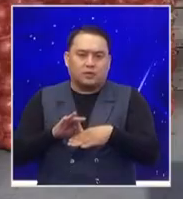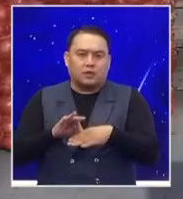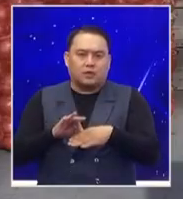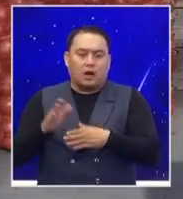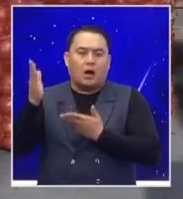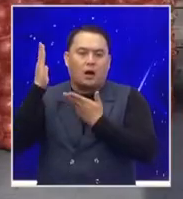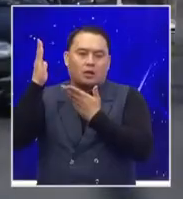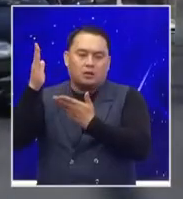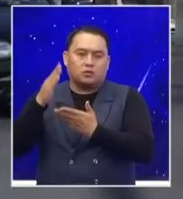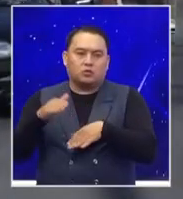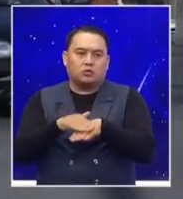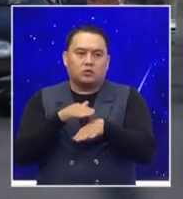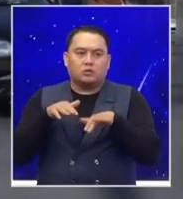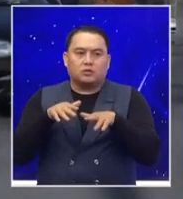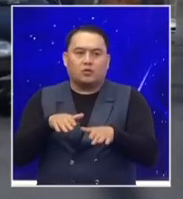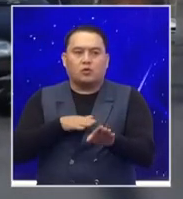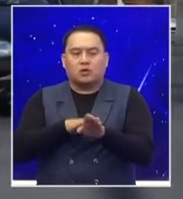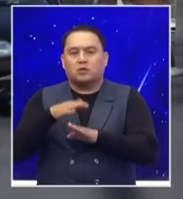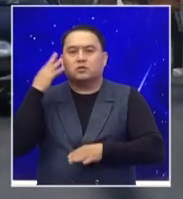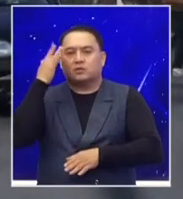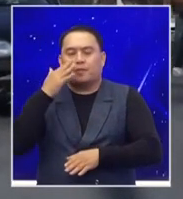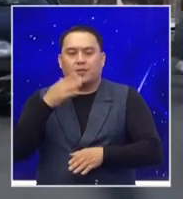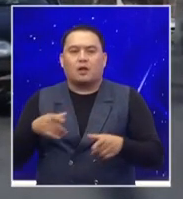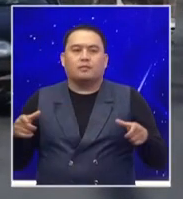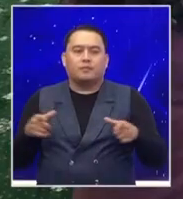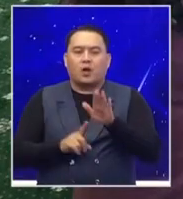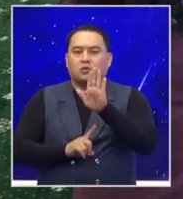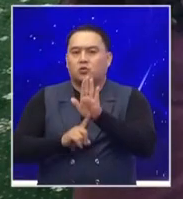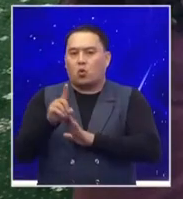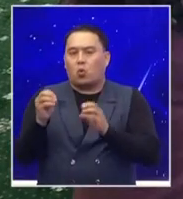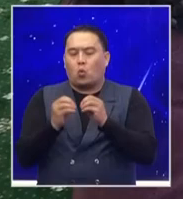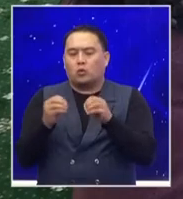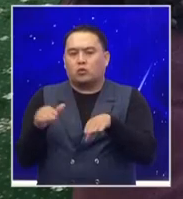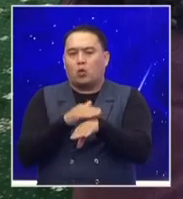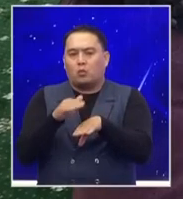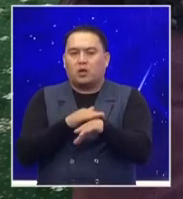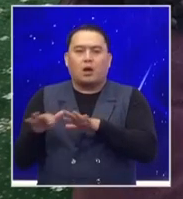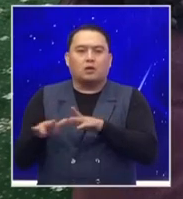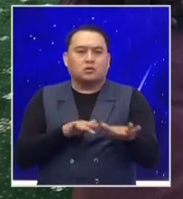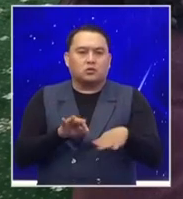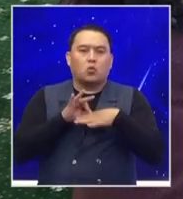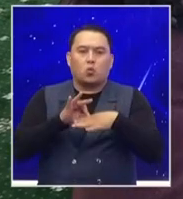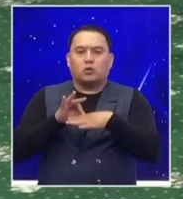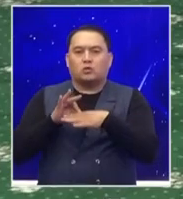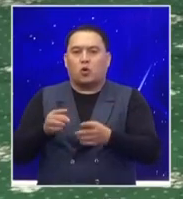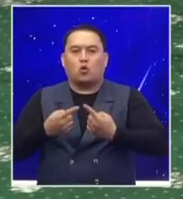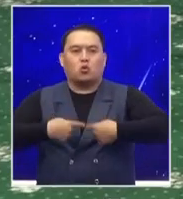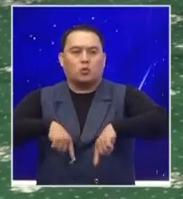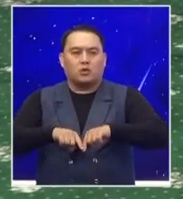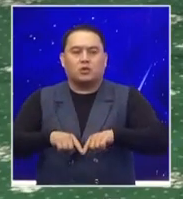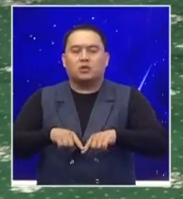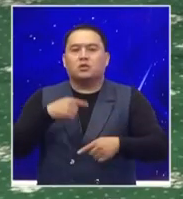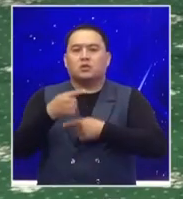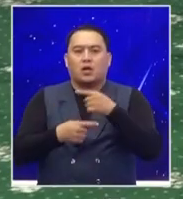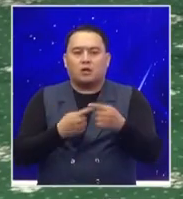тағала сауаптан жазсын. Жалпы аудандық орталық мешіт ұжымы пандемия басталғалы 10-ға жуық қайырымдылық акциясын өткізіпті. Енді ұйымдастырушылар жыл соңына